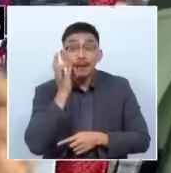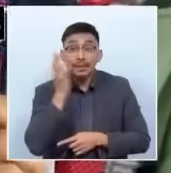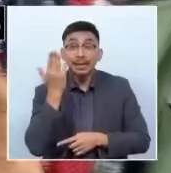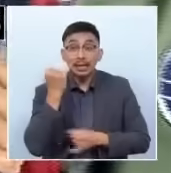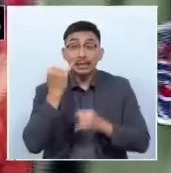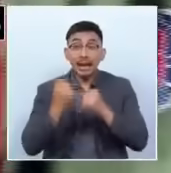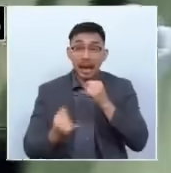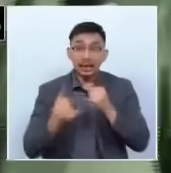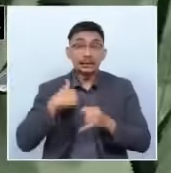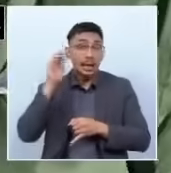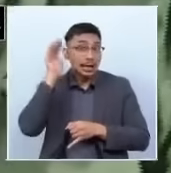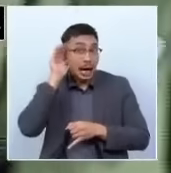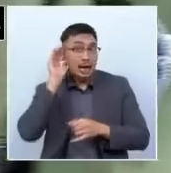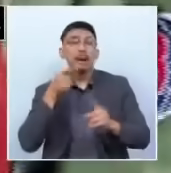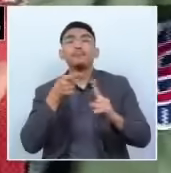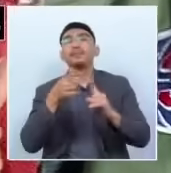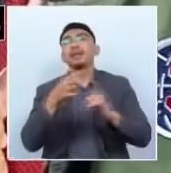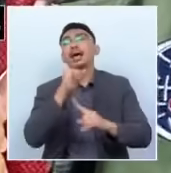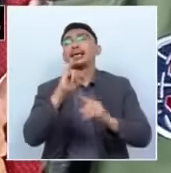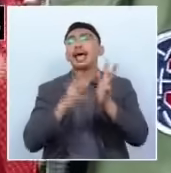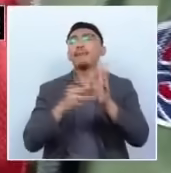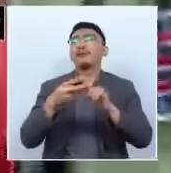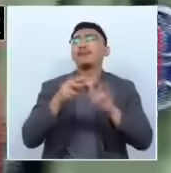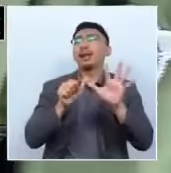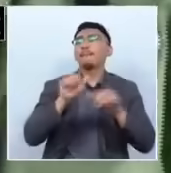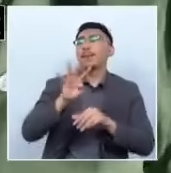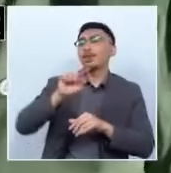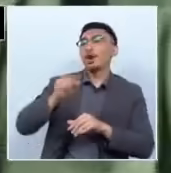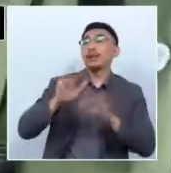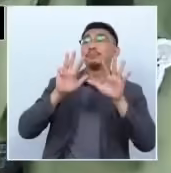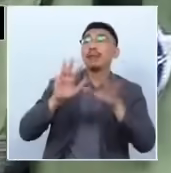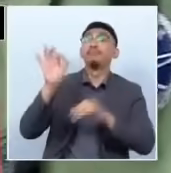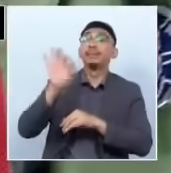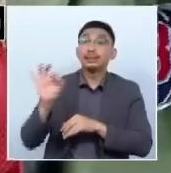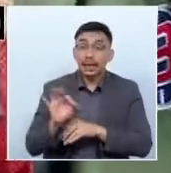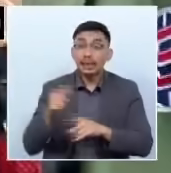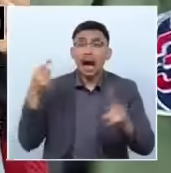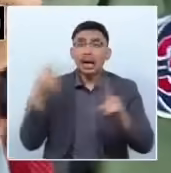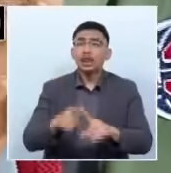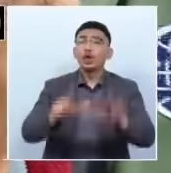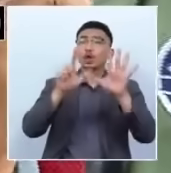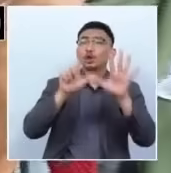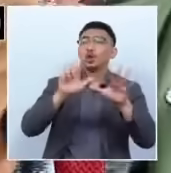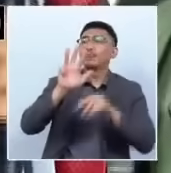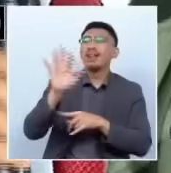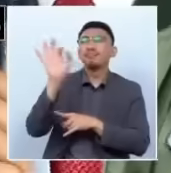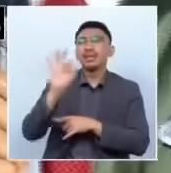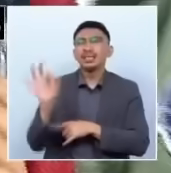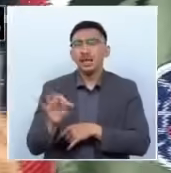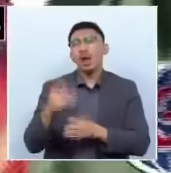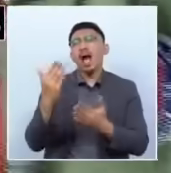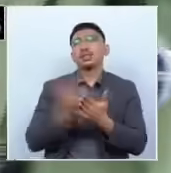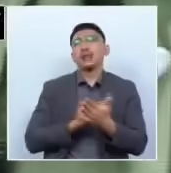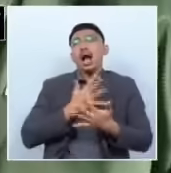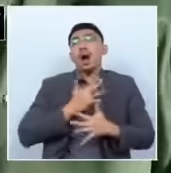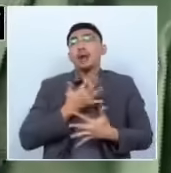capaian Mif kita hanya 6549% dari target 79% dan ini mengkhawatirkan karena akhir tahun ini sudah harus selesai